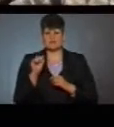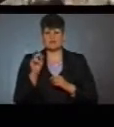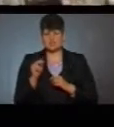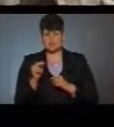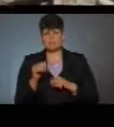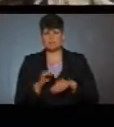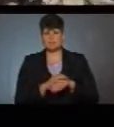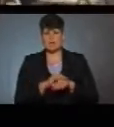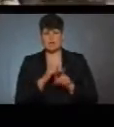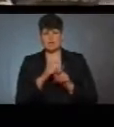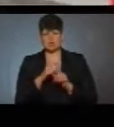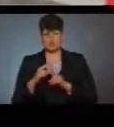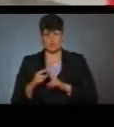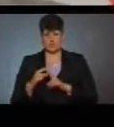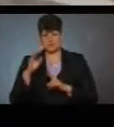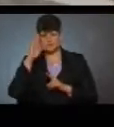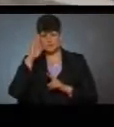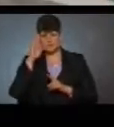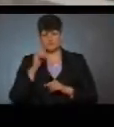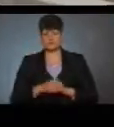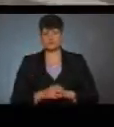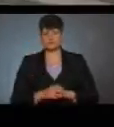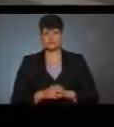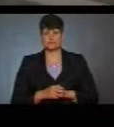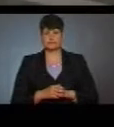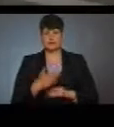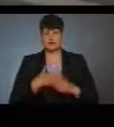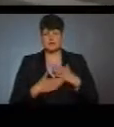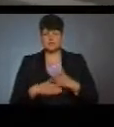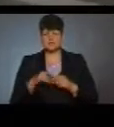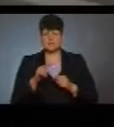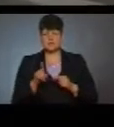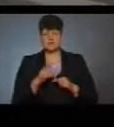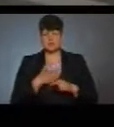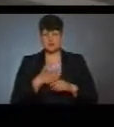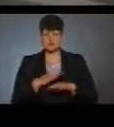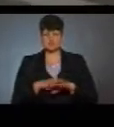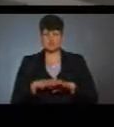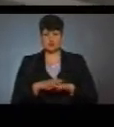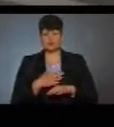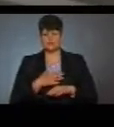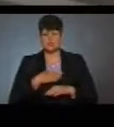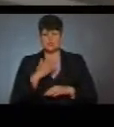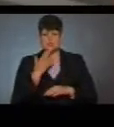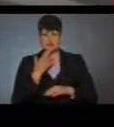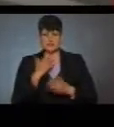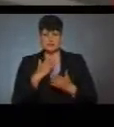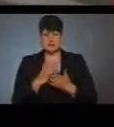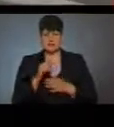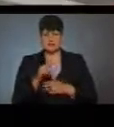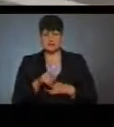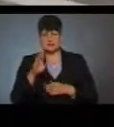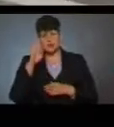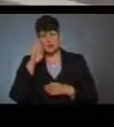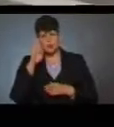бійців. Тіше те, що у нашому народу, в нашій нації є ті хлопці,